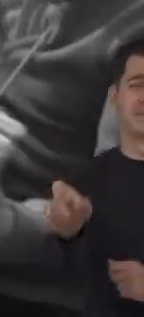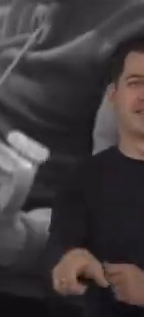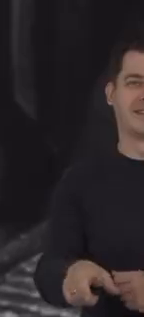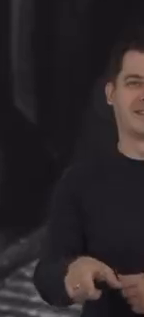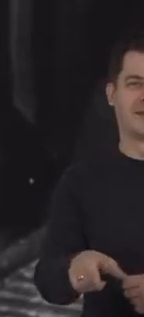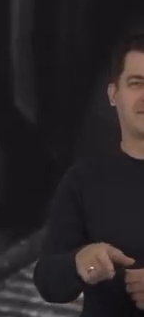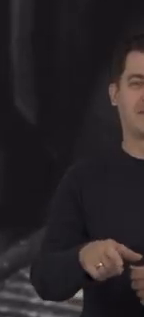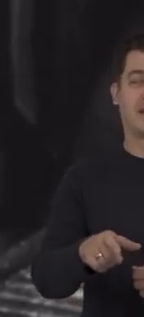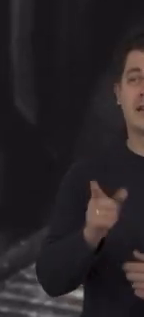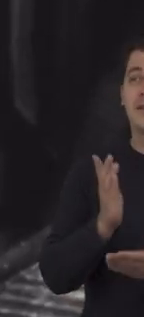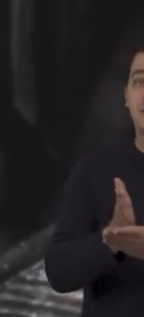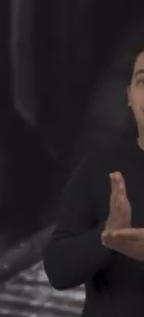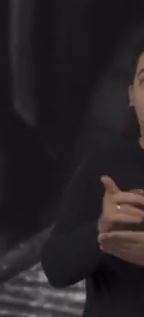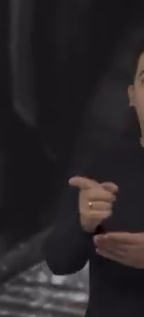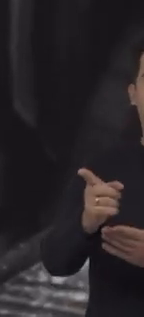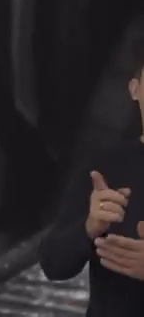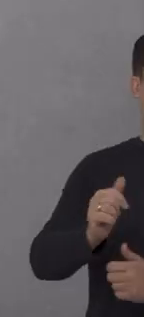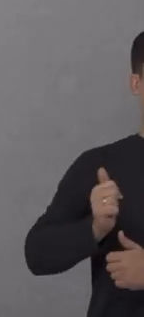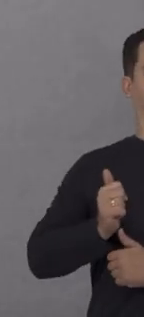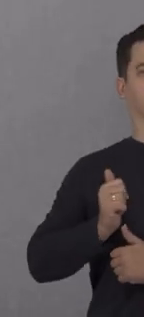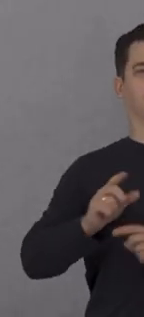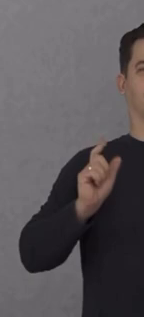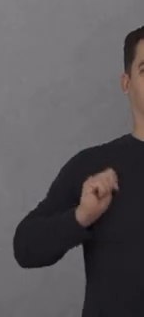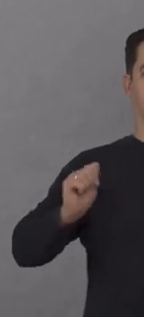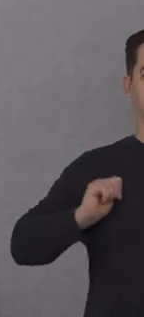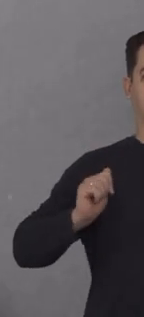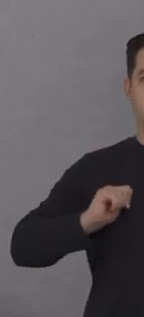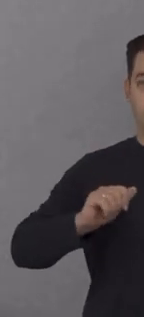ziemię. Przy budce ruchu tam, gdzie